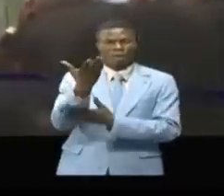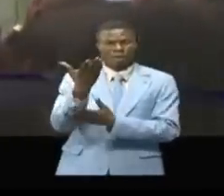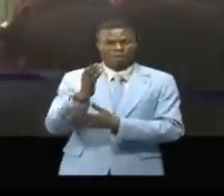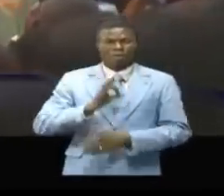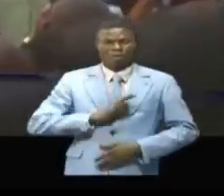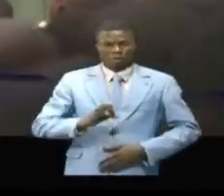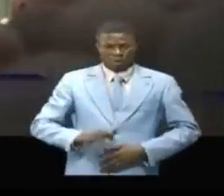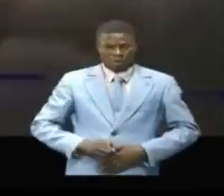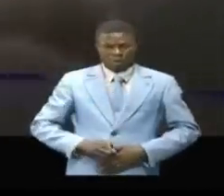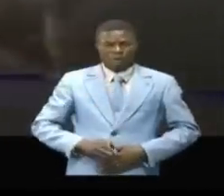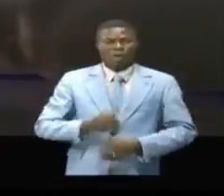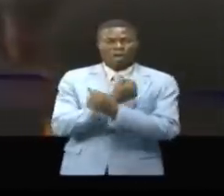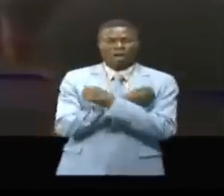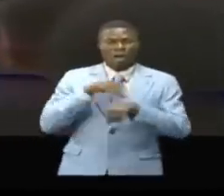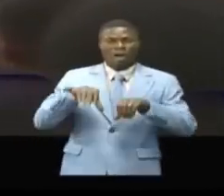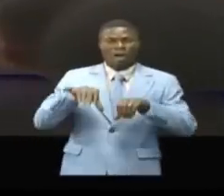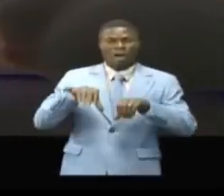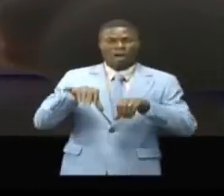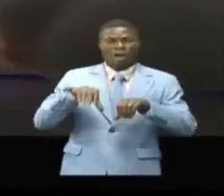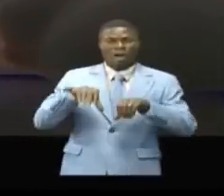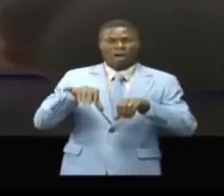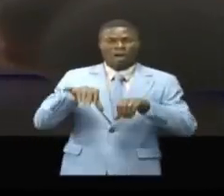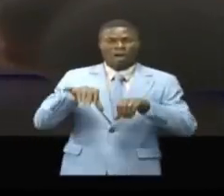Fervent patriote Cédric Tshisekedi